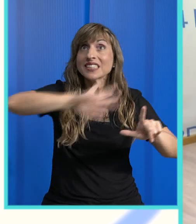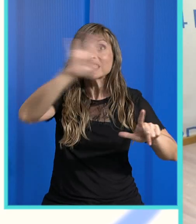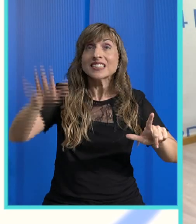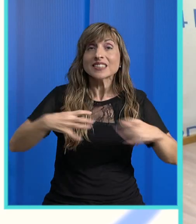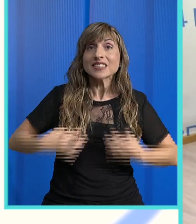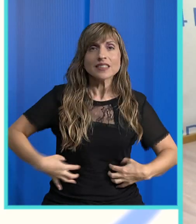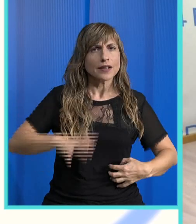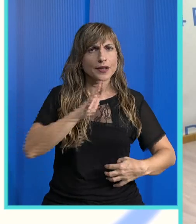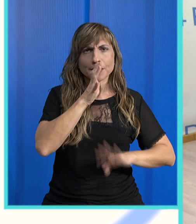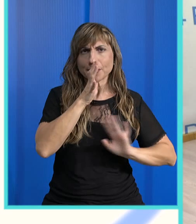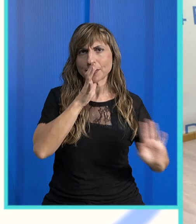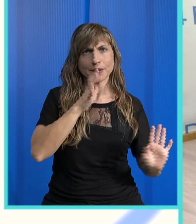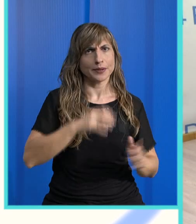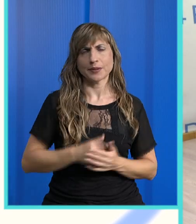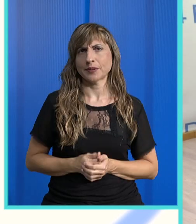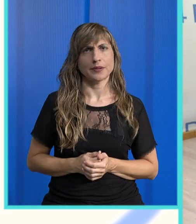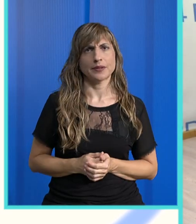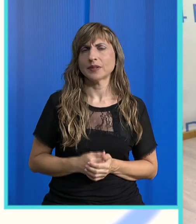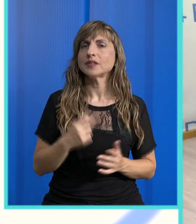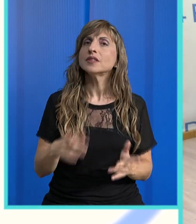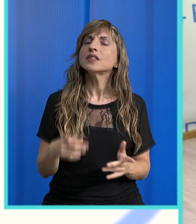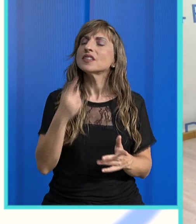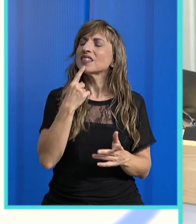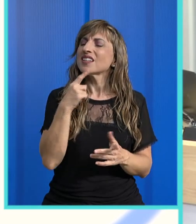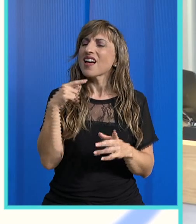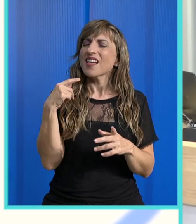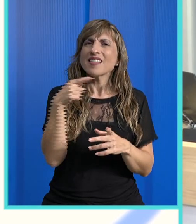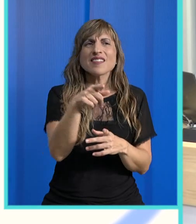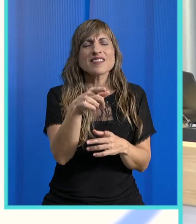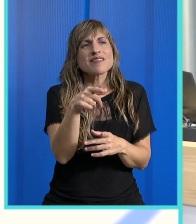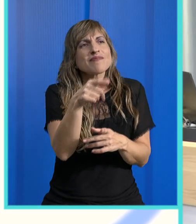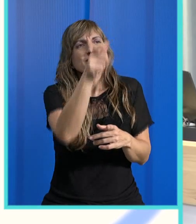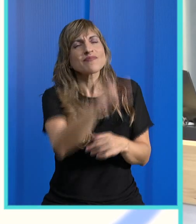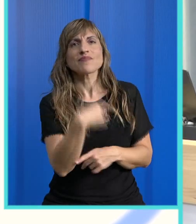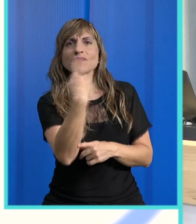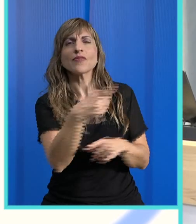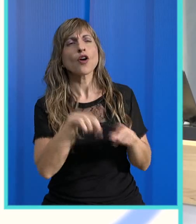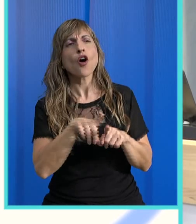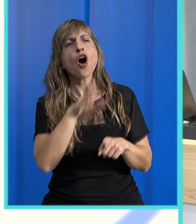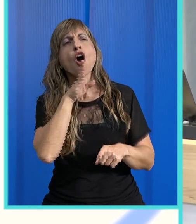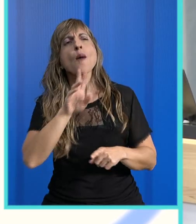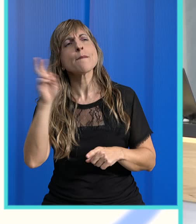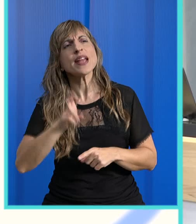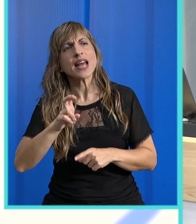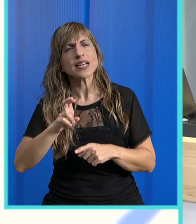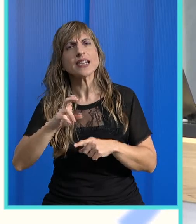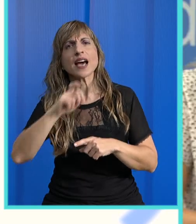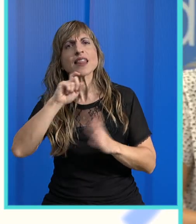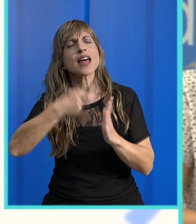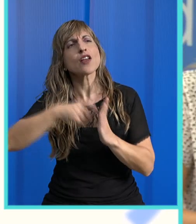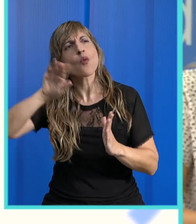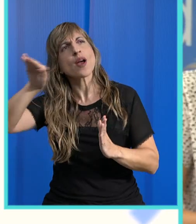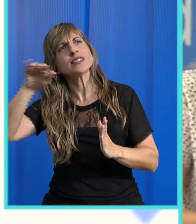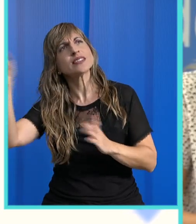El líder socialista lamenta que García Albió al centre i els seus discursos assenyalar l'origen dels delinqüents. Asegura que això vincula